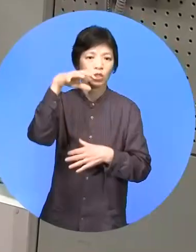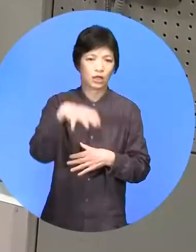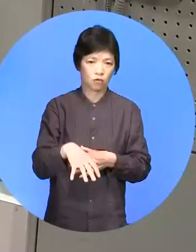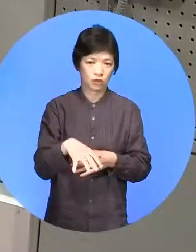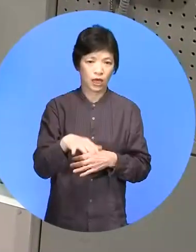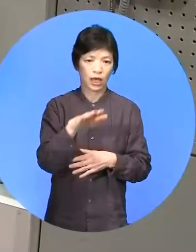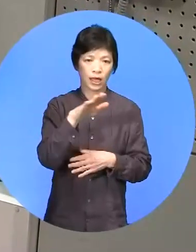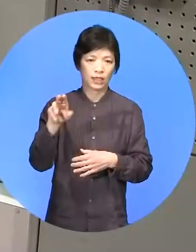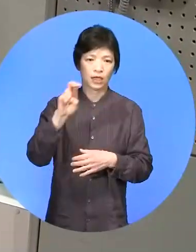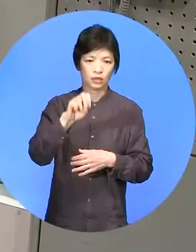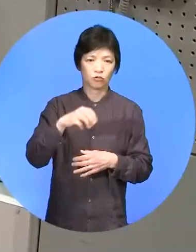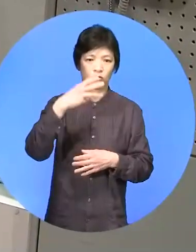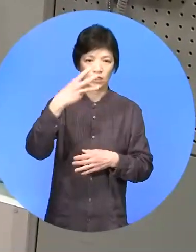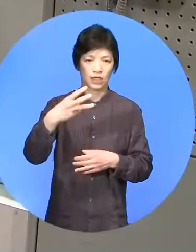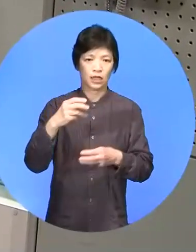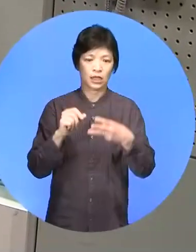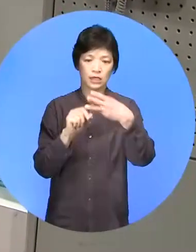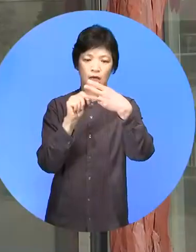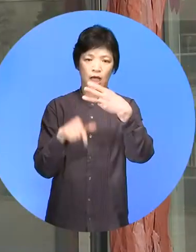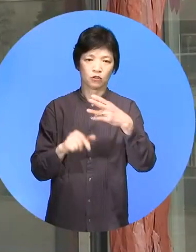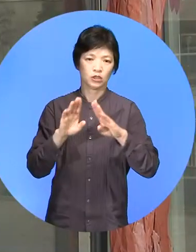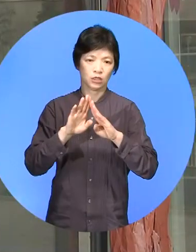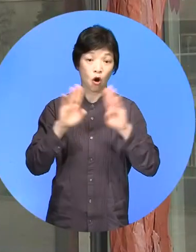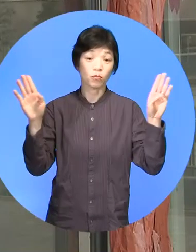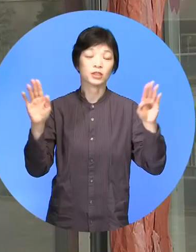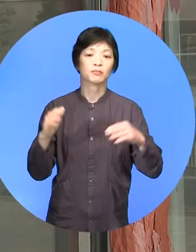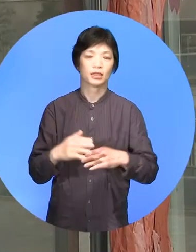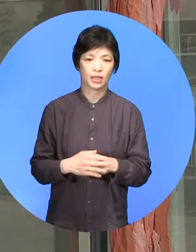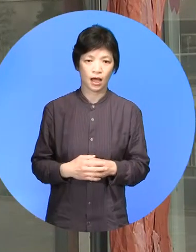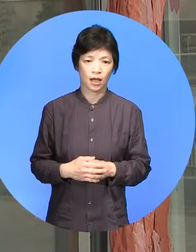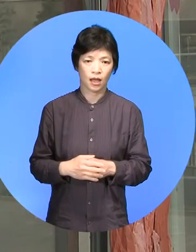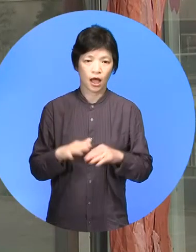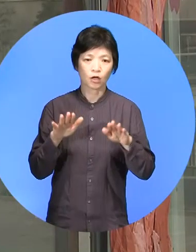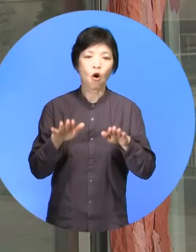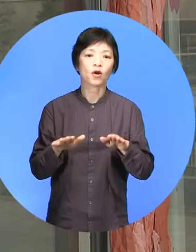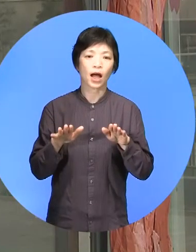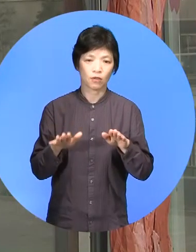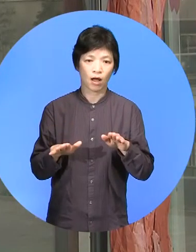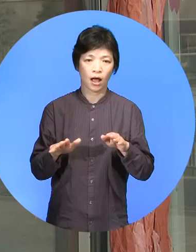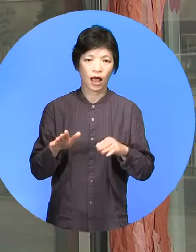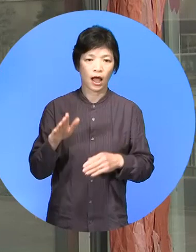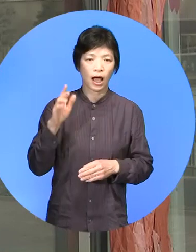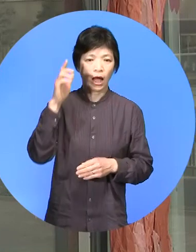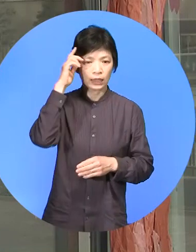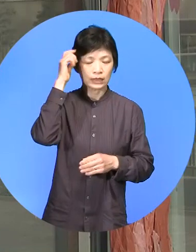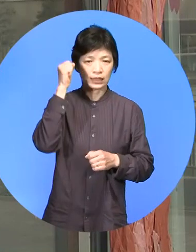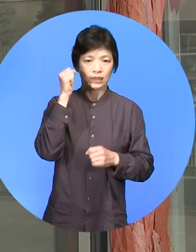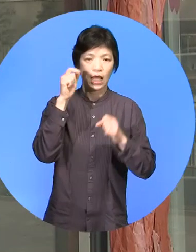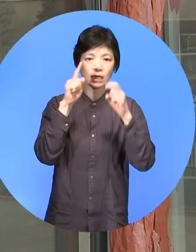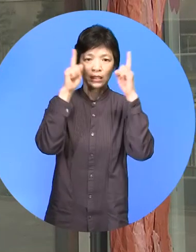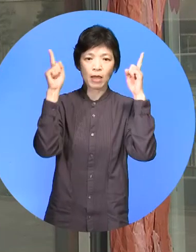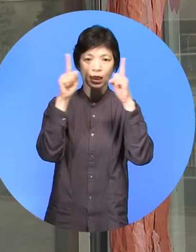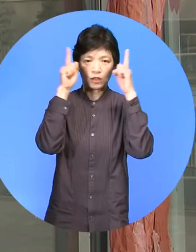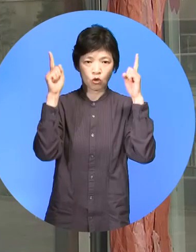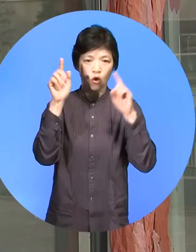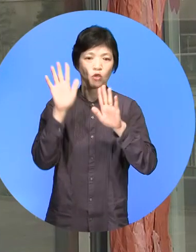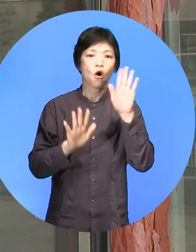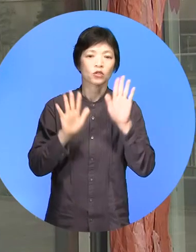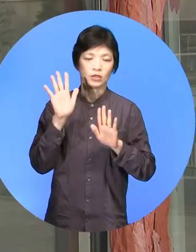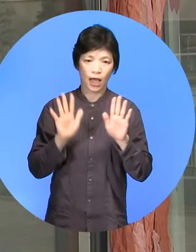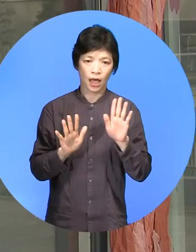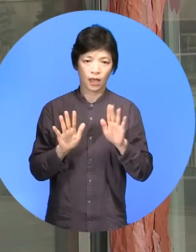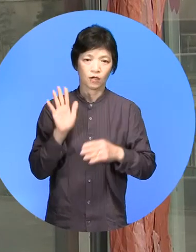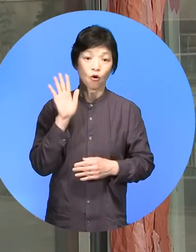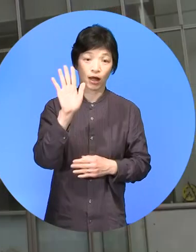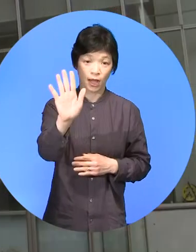年3月にオープンしました。今回はゆいぴや開館5周年記念イベントの様子やこれ